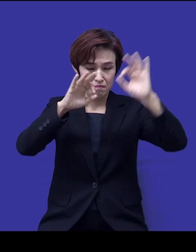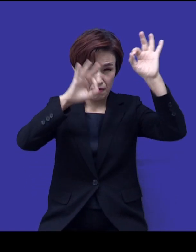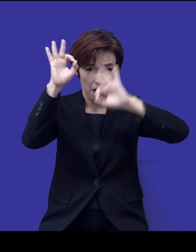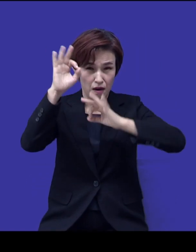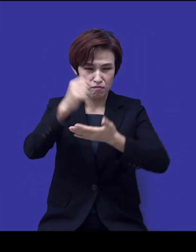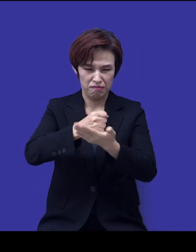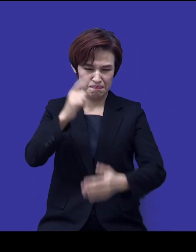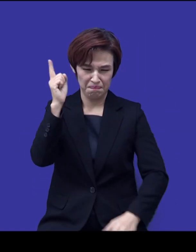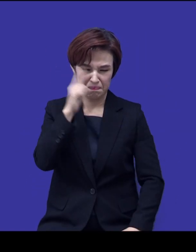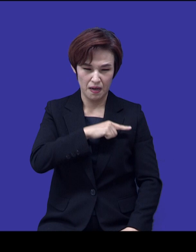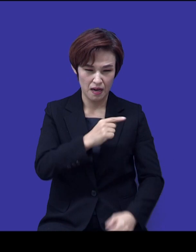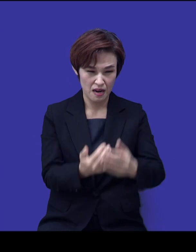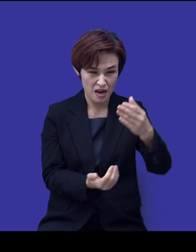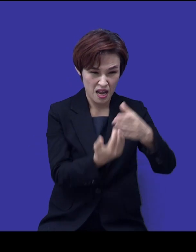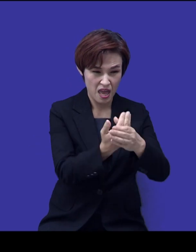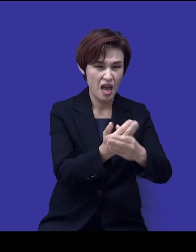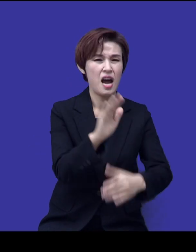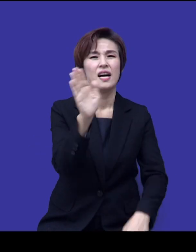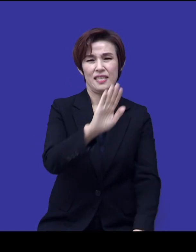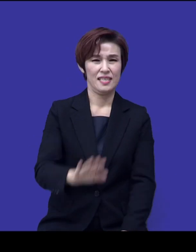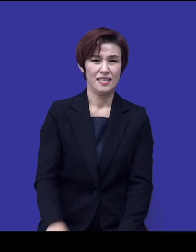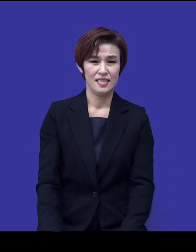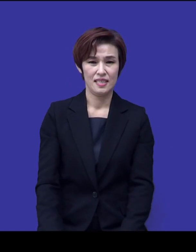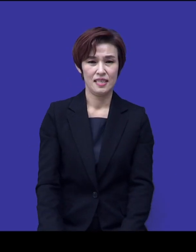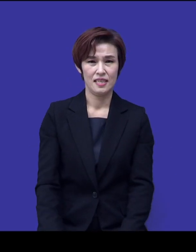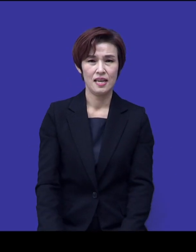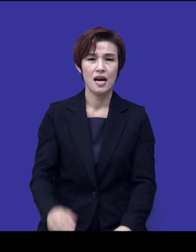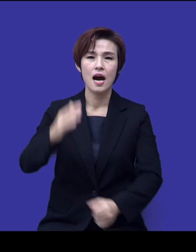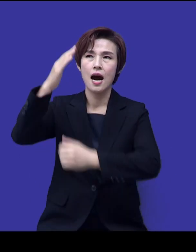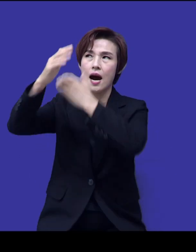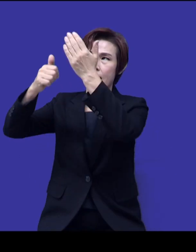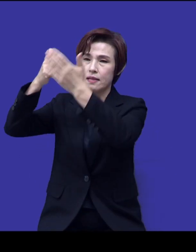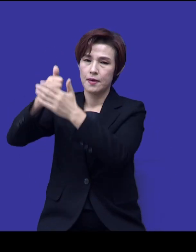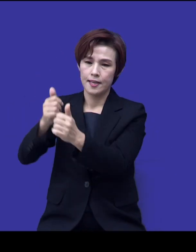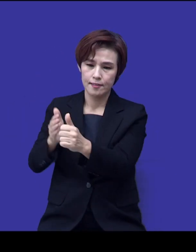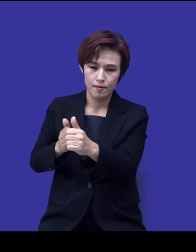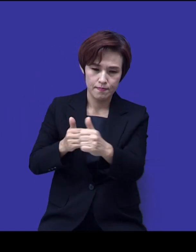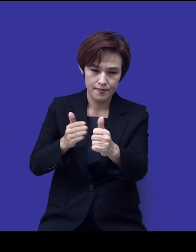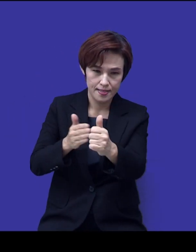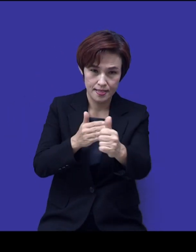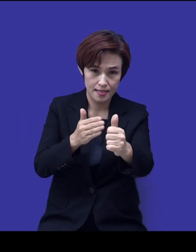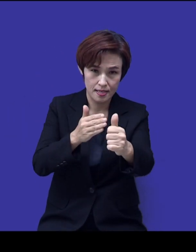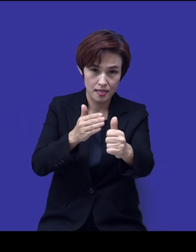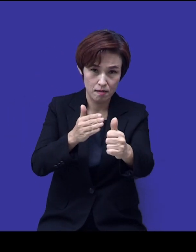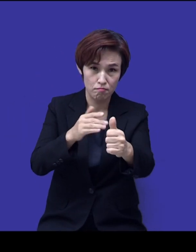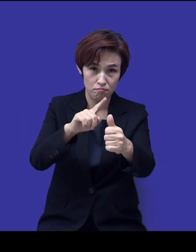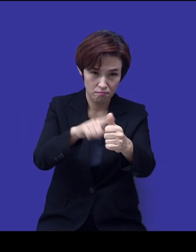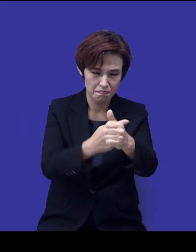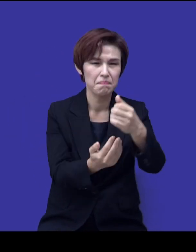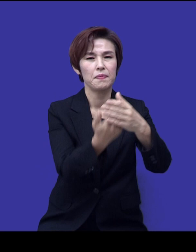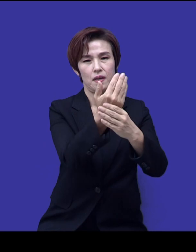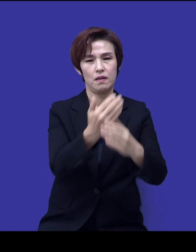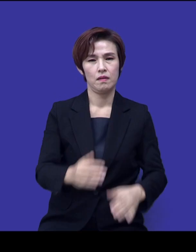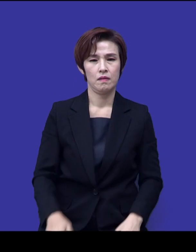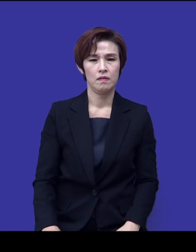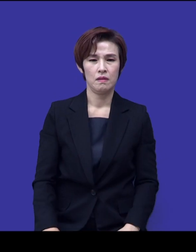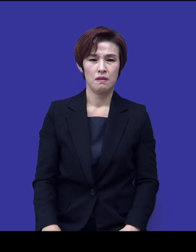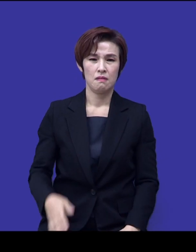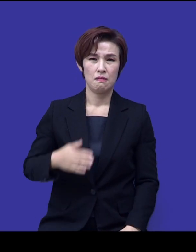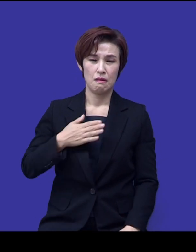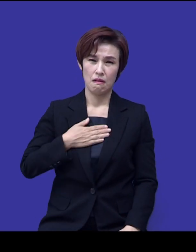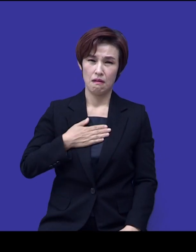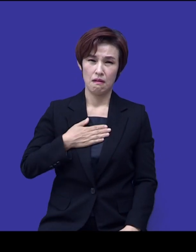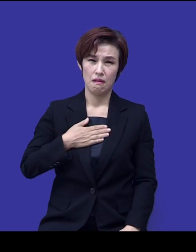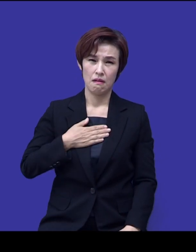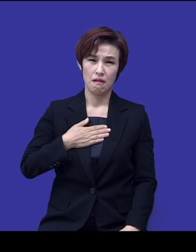아니야. 예, 예. 뭐 차가 일부러 그렇게 해서 다 섭니야. 나는 그 섭니는 몰라. 뭔지는 모르지만 설마 나 나쁘게